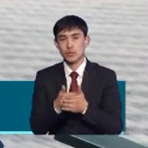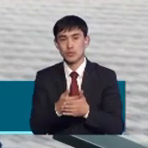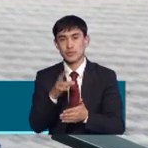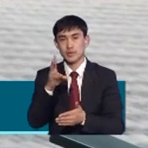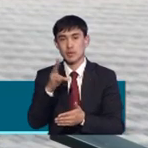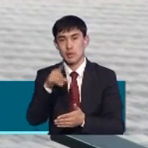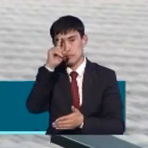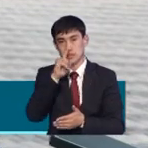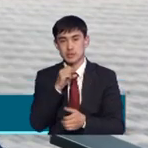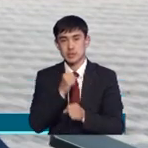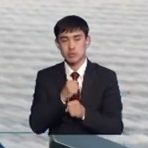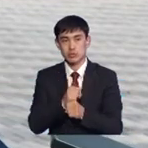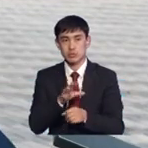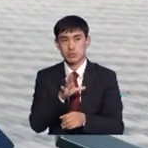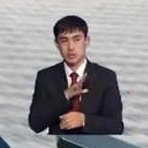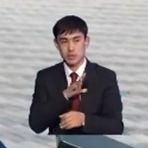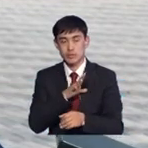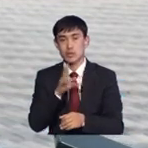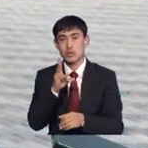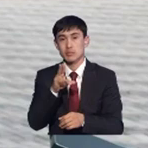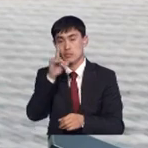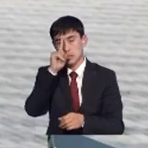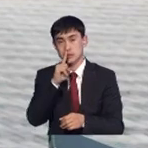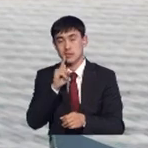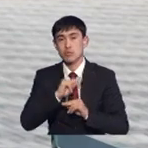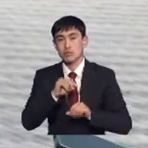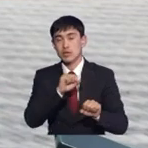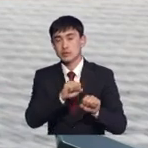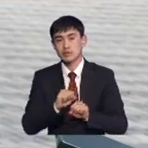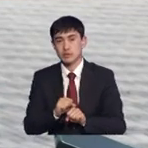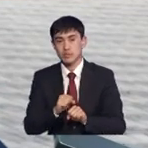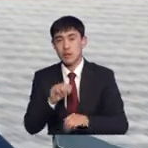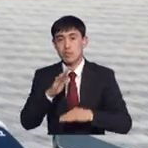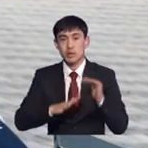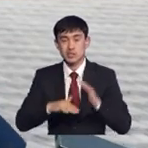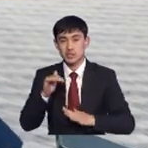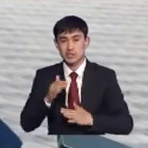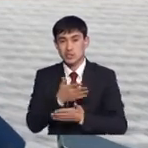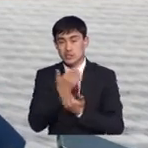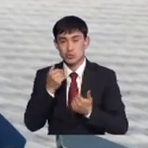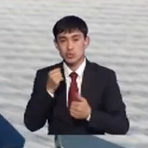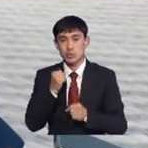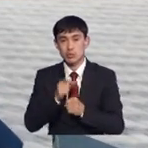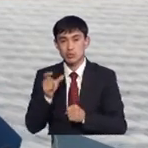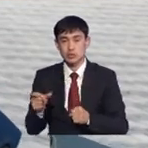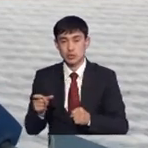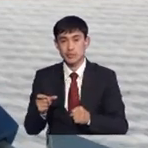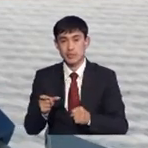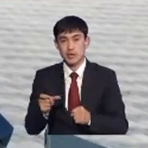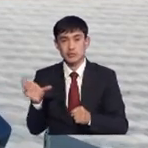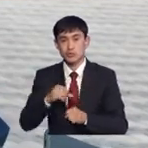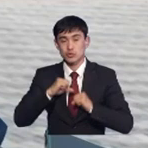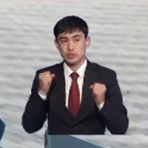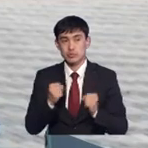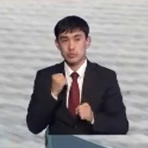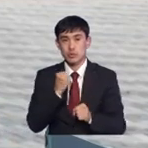ноября месяца работа шла, но с ноября месяца работа остановилась. Практически тут нет рабочих, работа стоит. Всю зиму работа